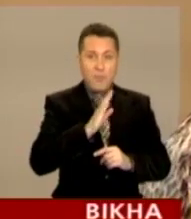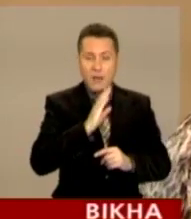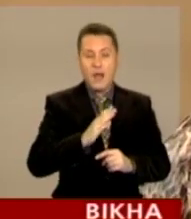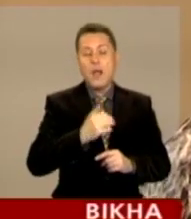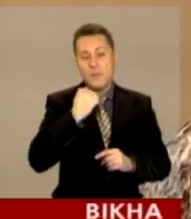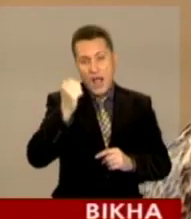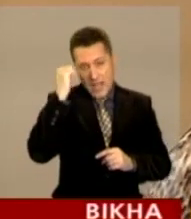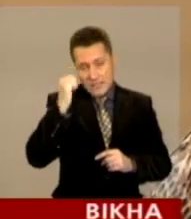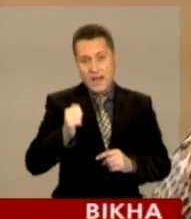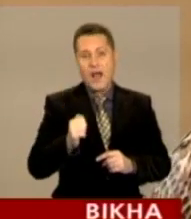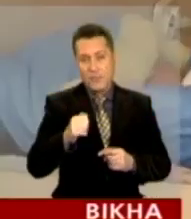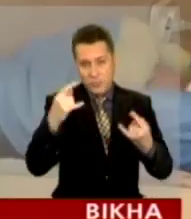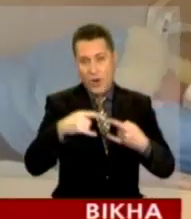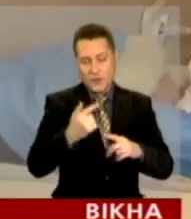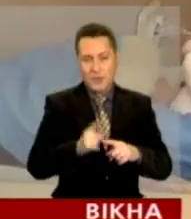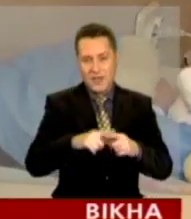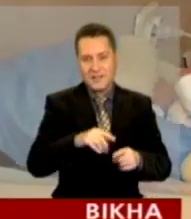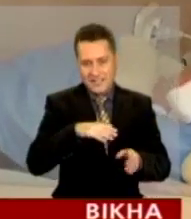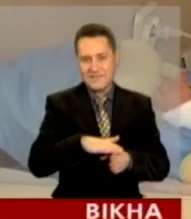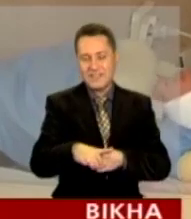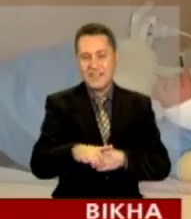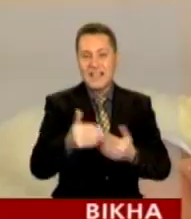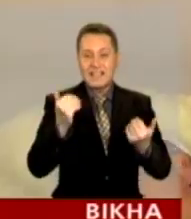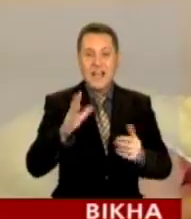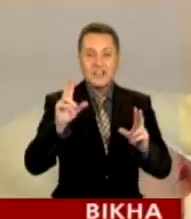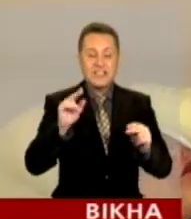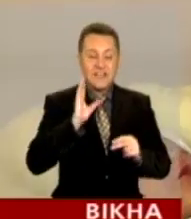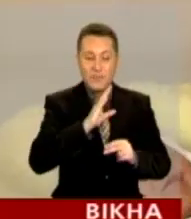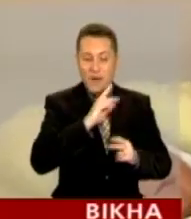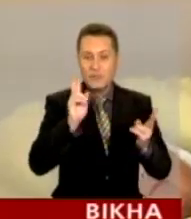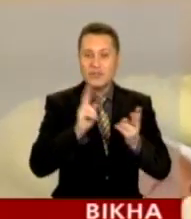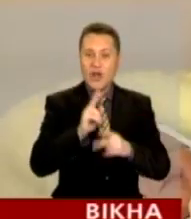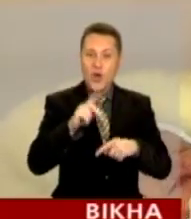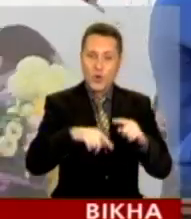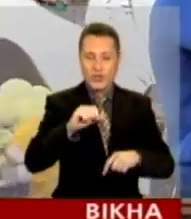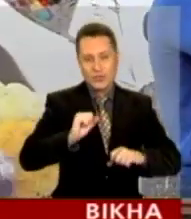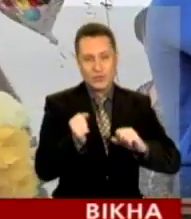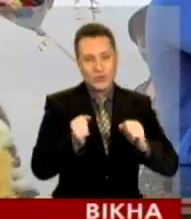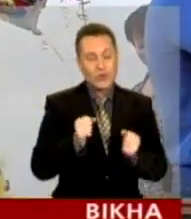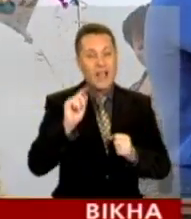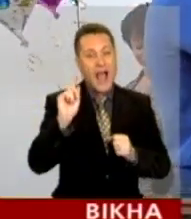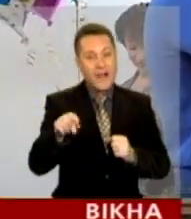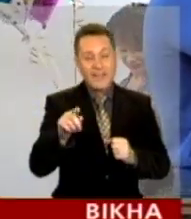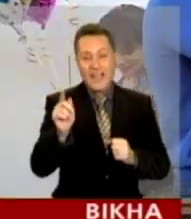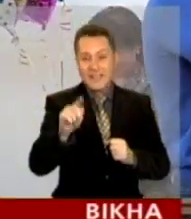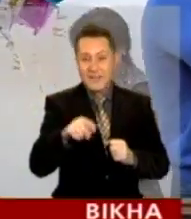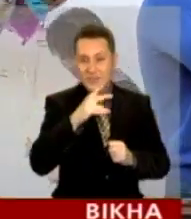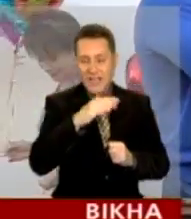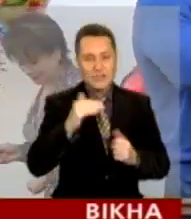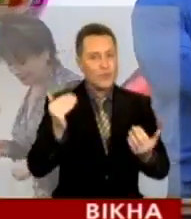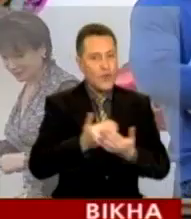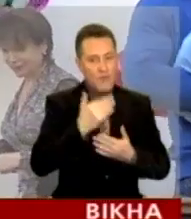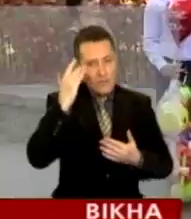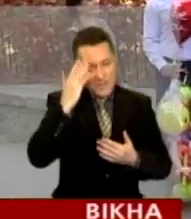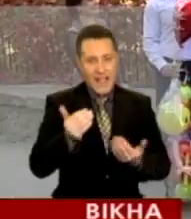благодаря проекту это свершилось. Зараз щасливу маму зустрічають родичі та друзі, а в неї тим часом нова мрія.